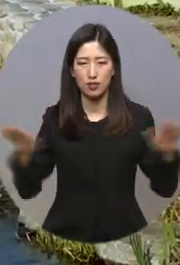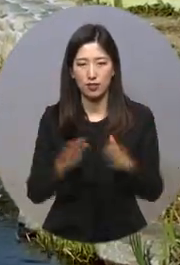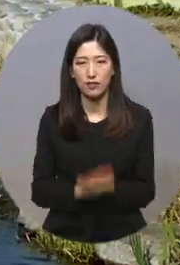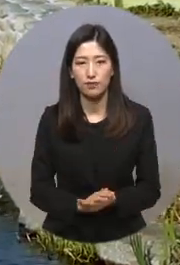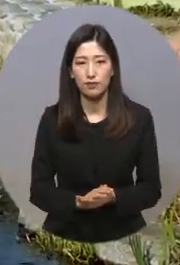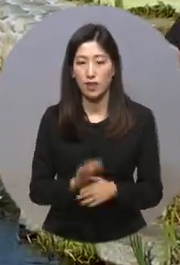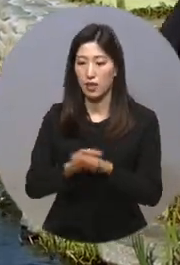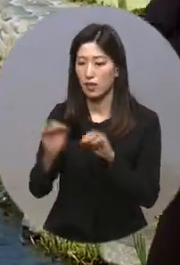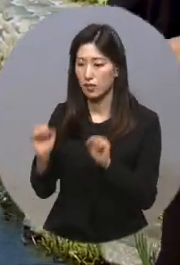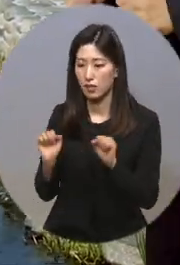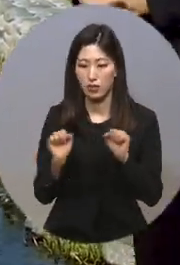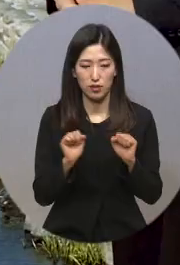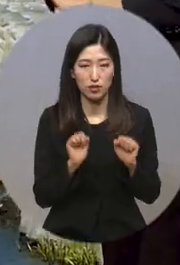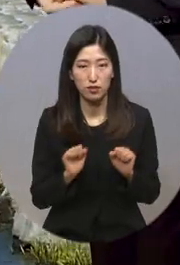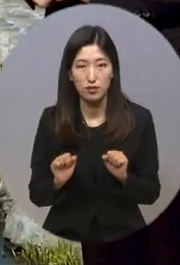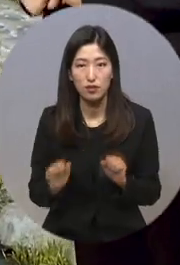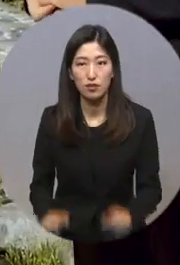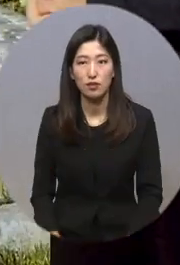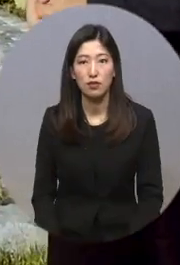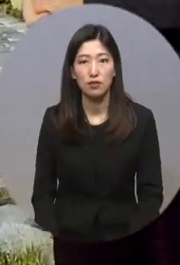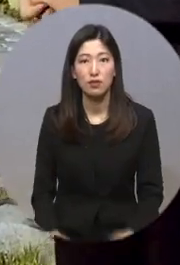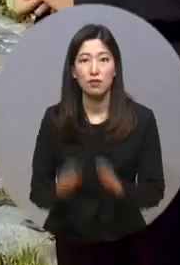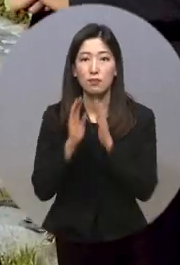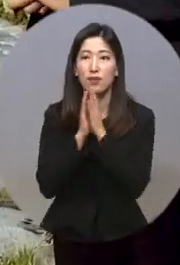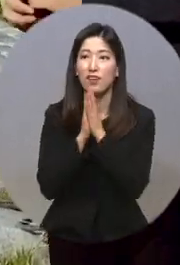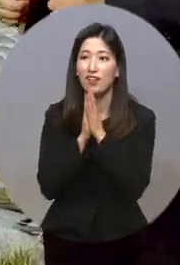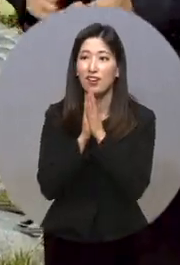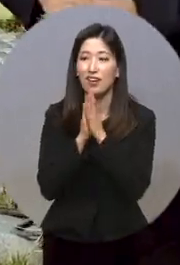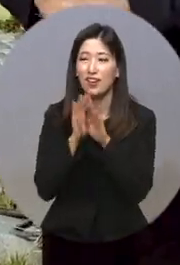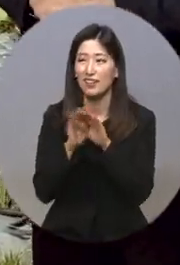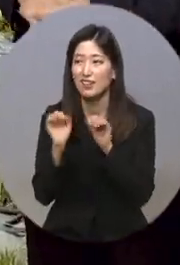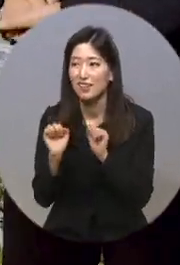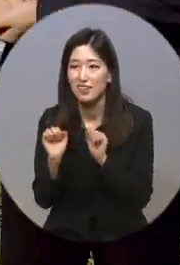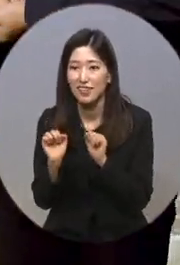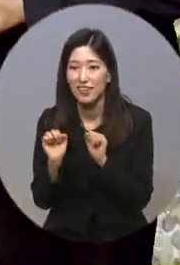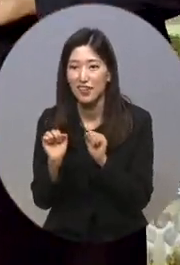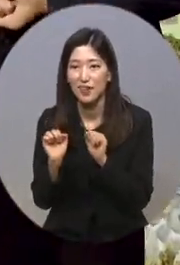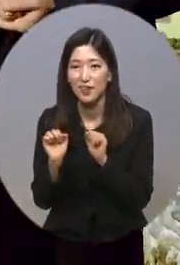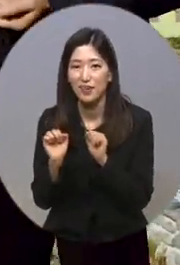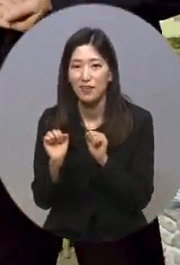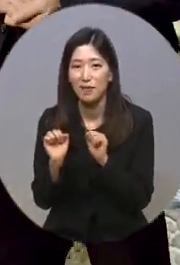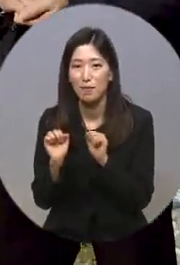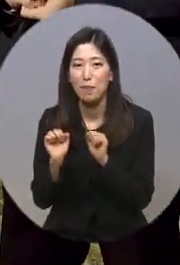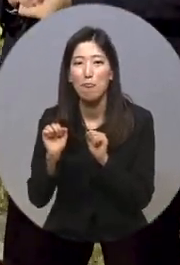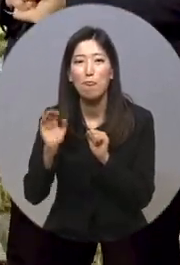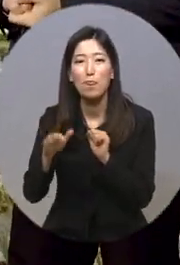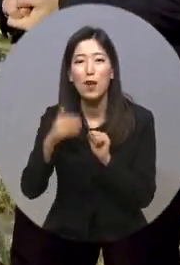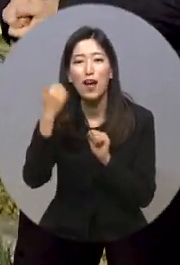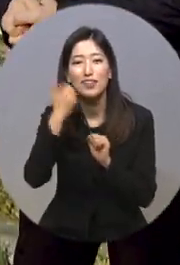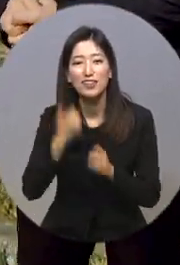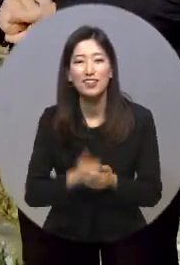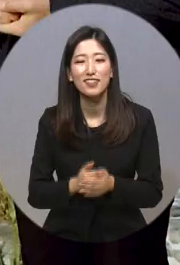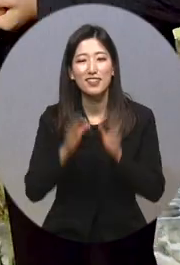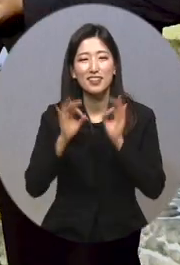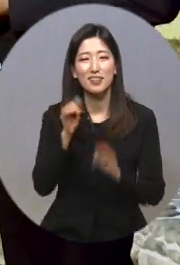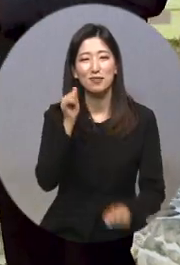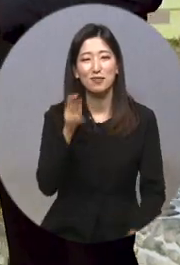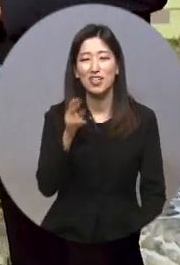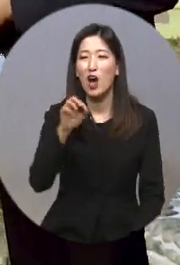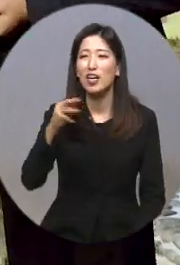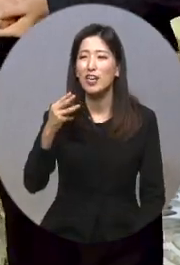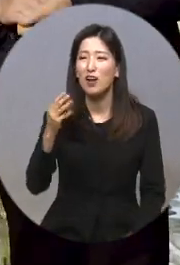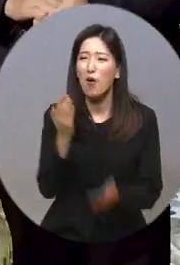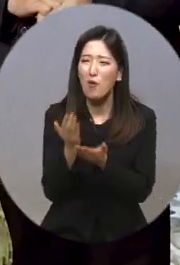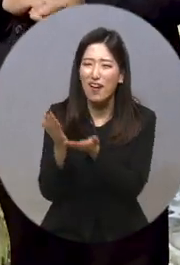안녕하세요. 안녕하세요. 안녕하세요. 반갑습니다. 안녕하세요. 아이고 우리가 너무나 좋아하는 탤런트 겸 영화 배우 김형일 오빠.